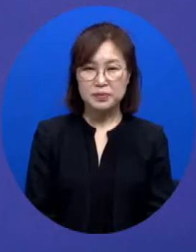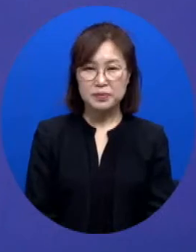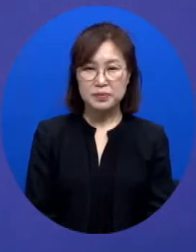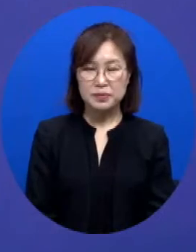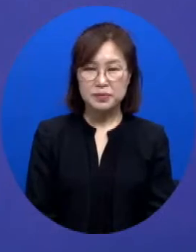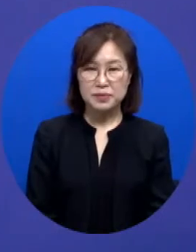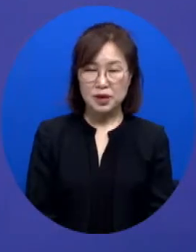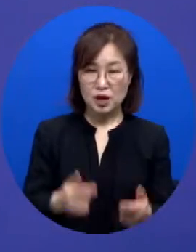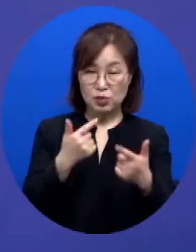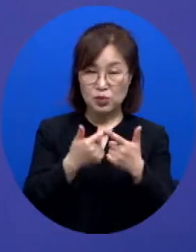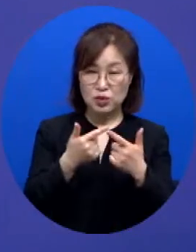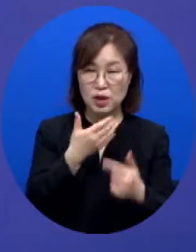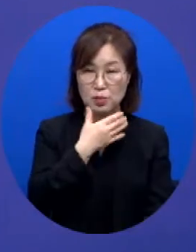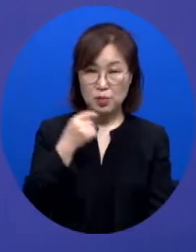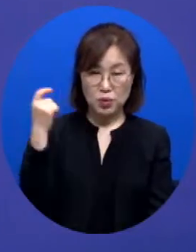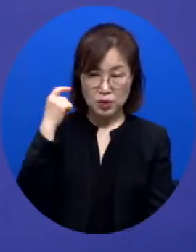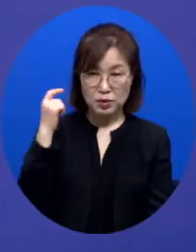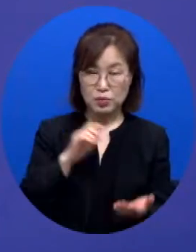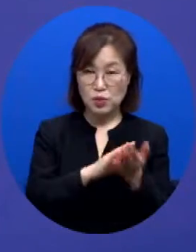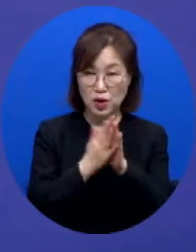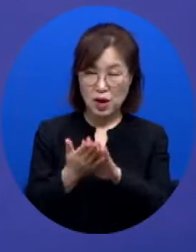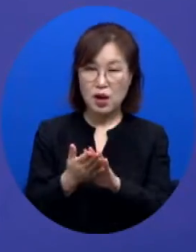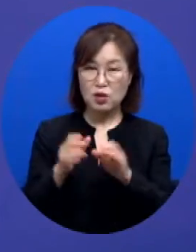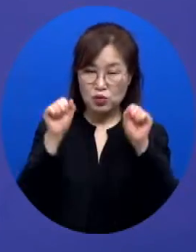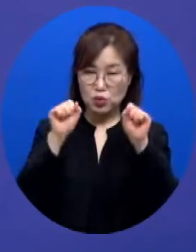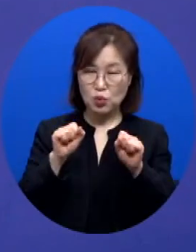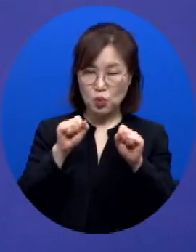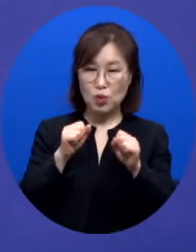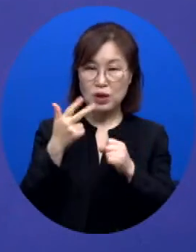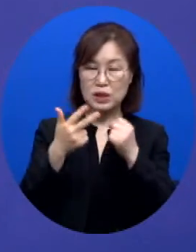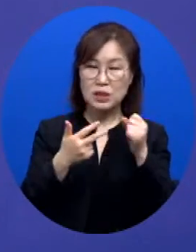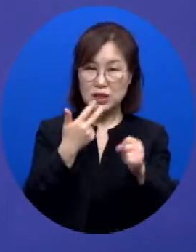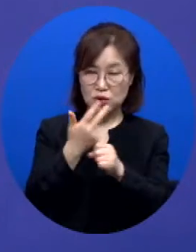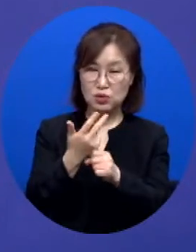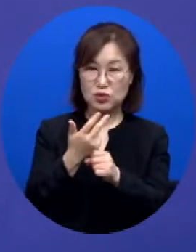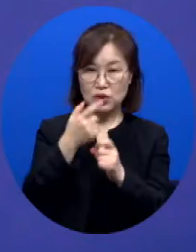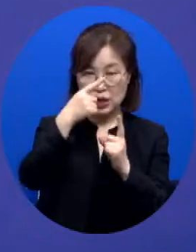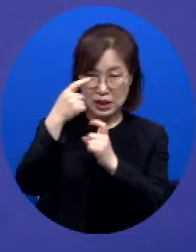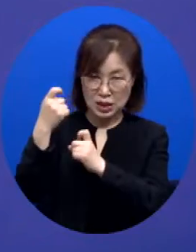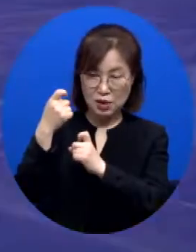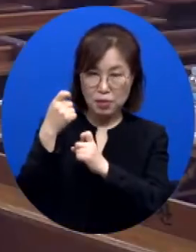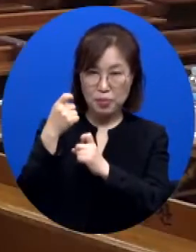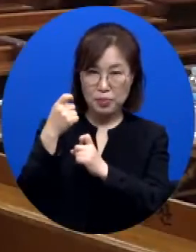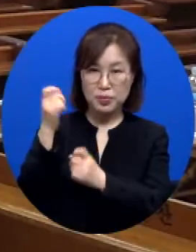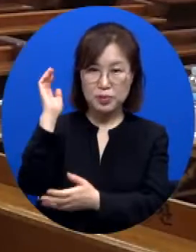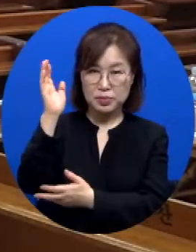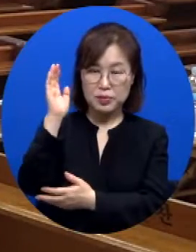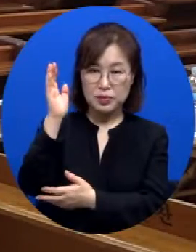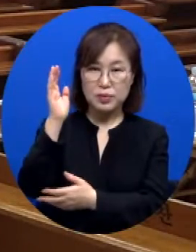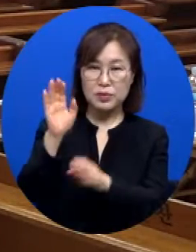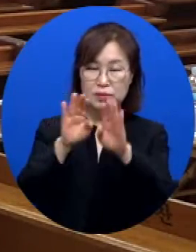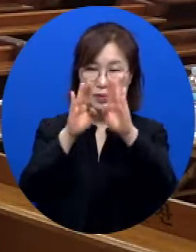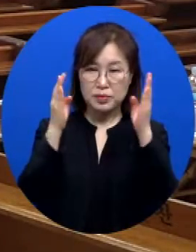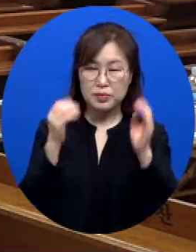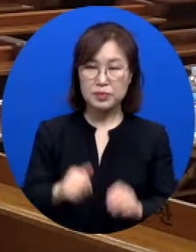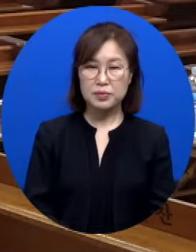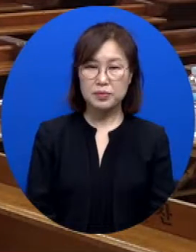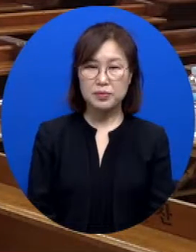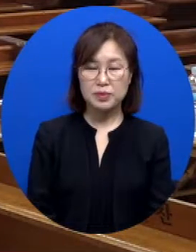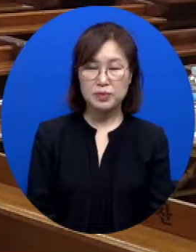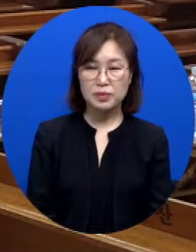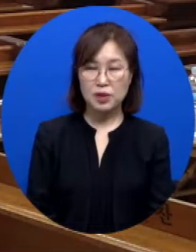부산 보구 마 운동본부 가 창립 7주년을 맞자 기념 성회 를 열었습니다 예배에서